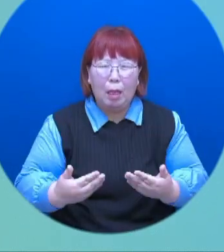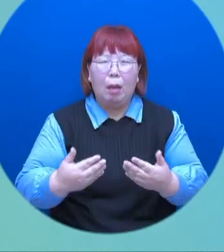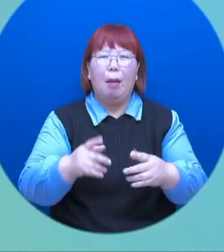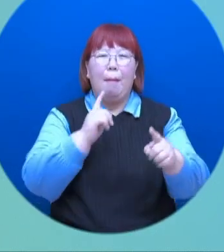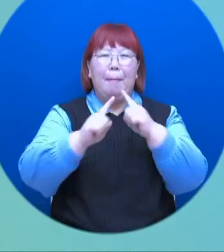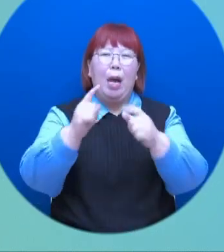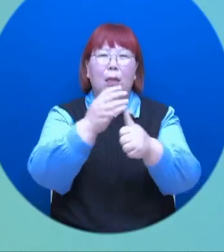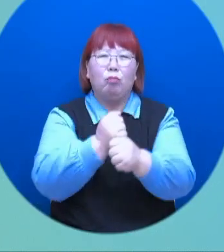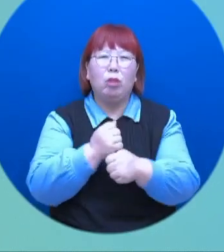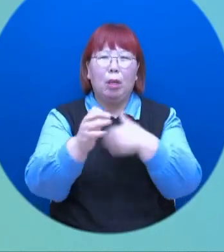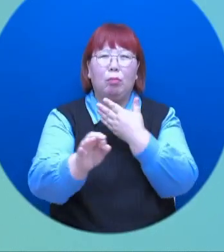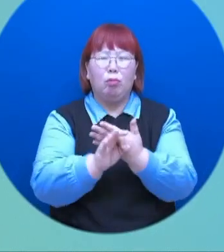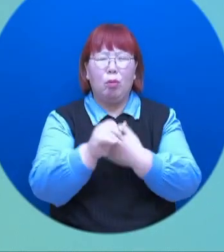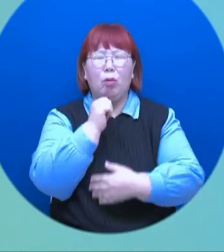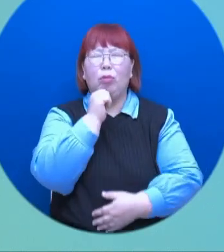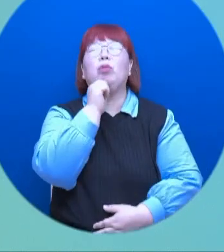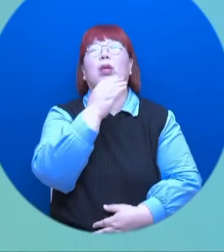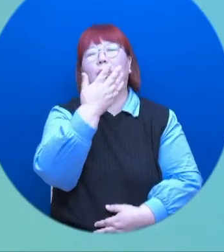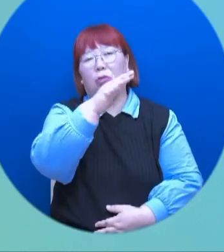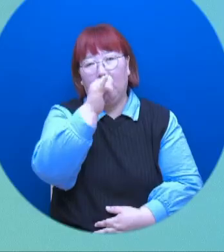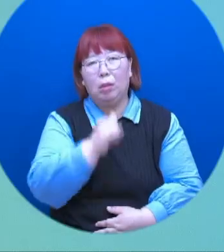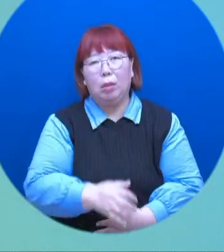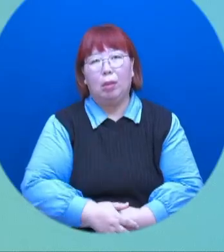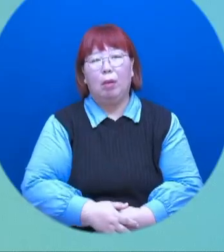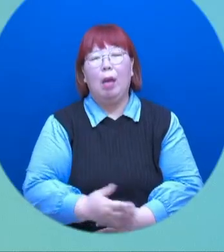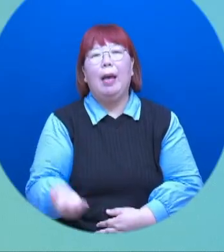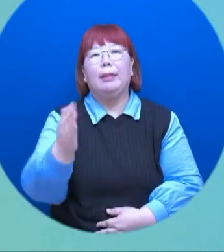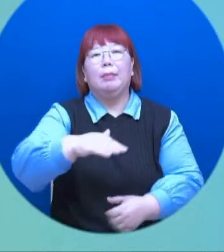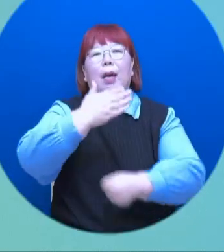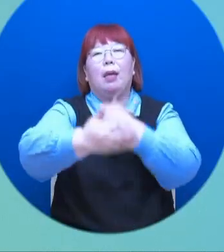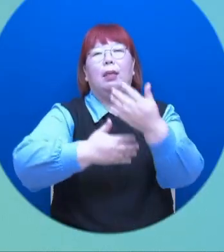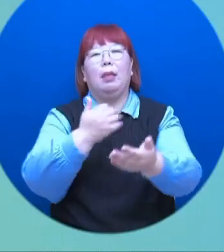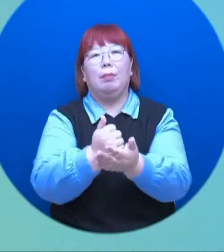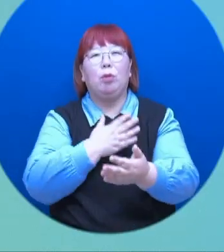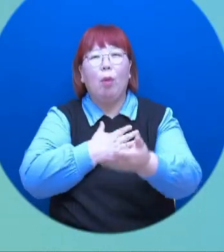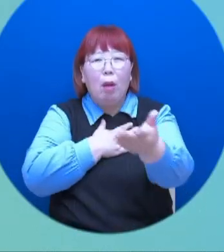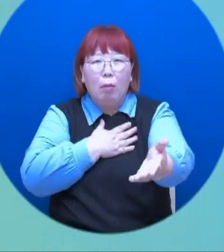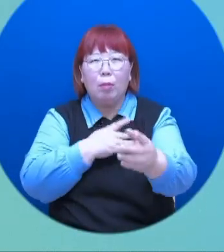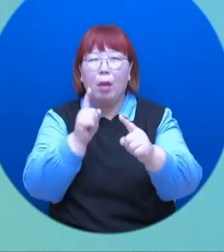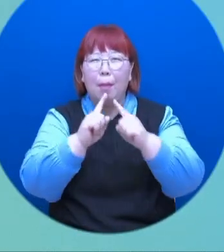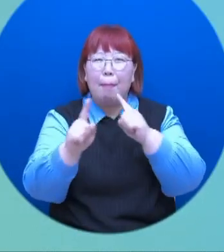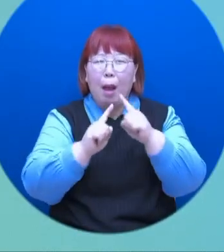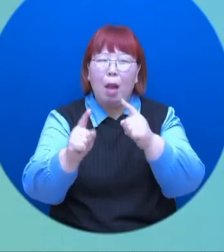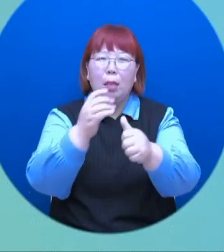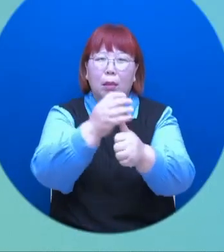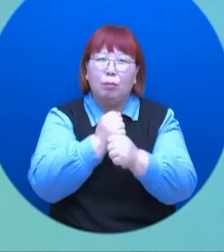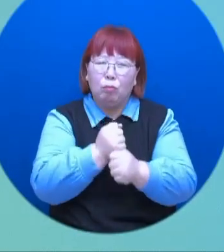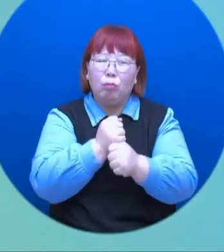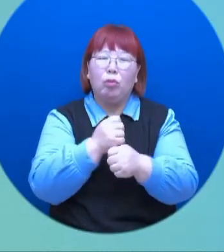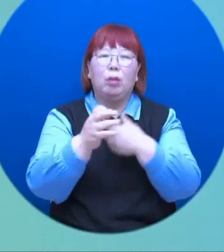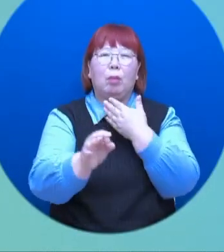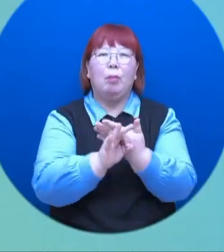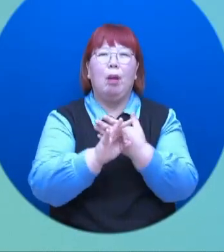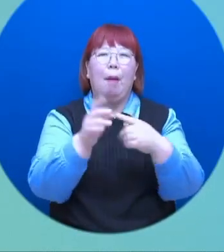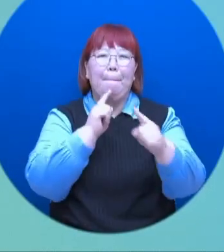붙잡으면 초라해질 수 있습니다. 하지만 하나님께서 저와 여러분에게 주시는 말씀을 붙들게 될 때 말씀은 능력이